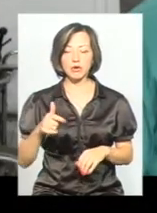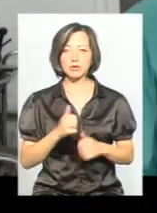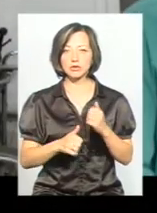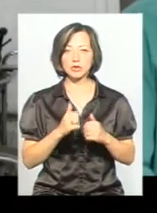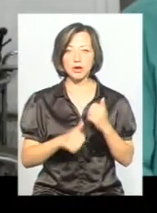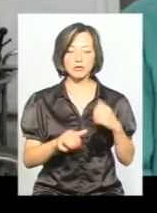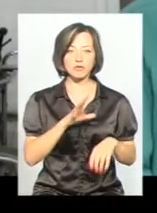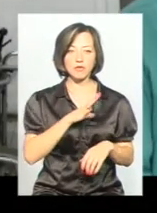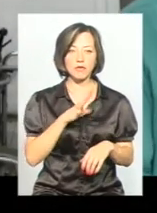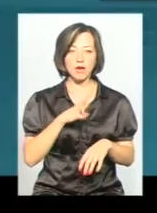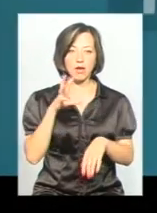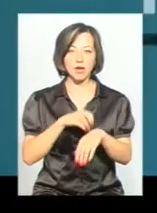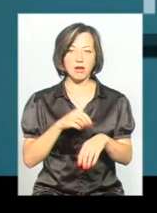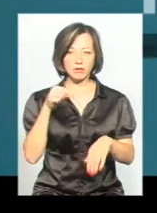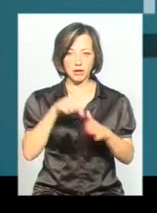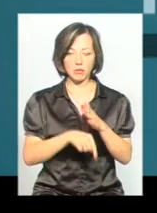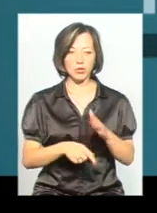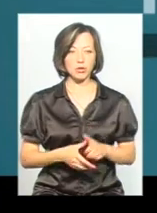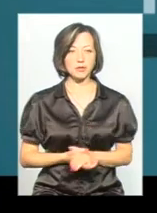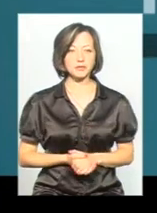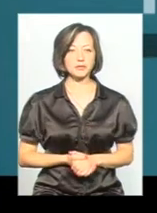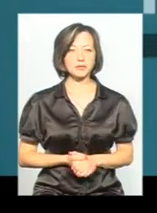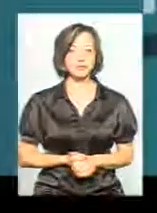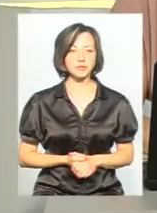що це великі рани.